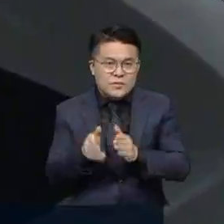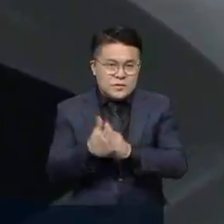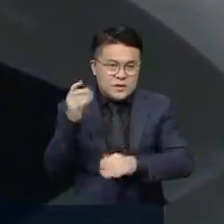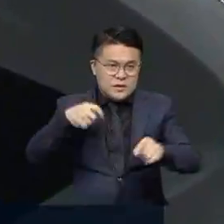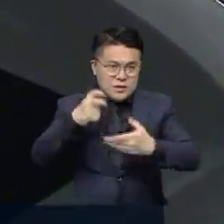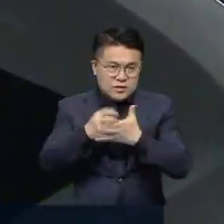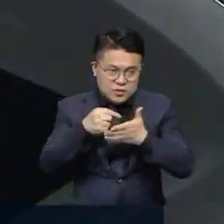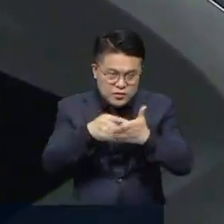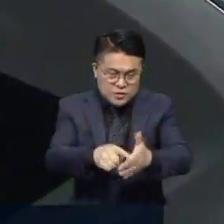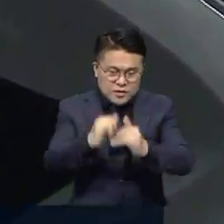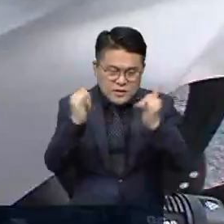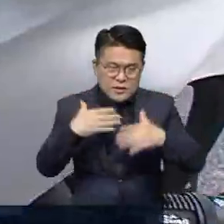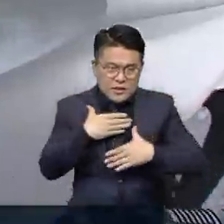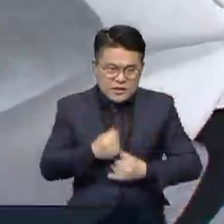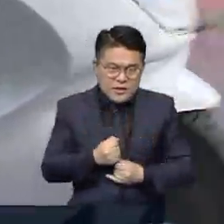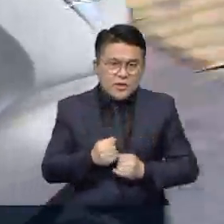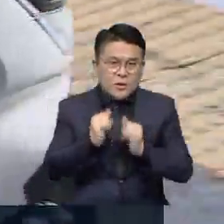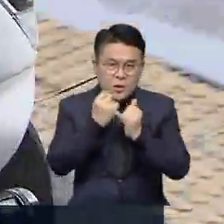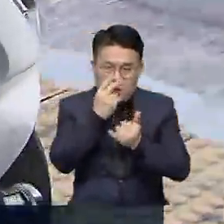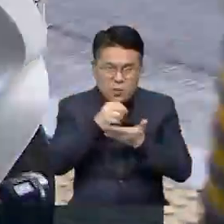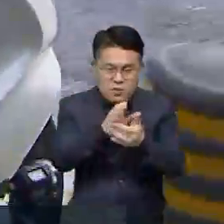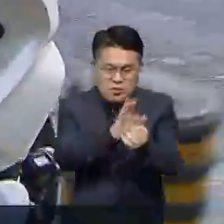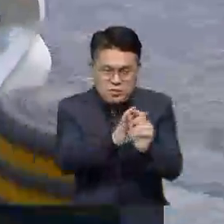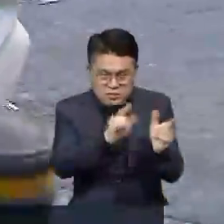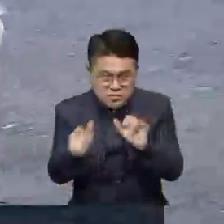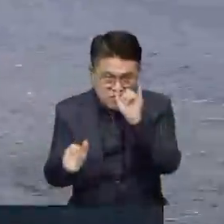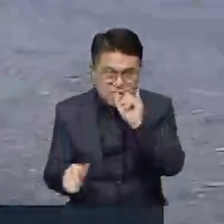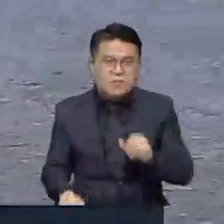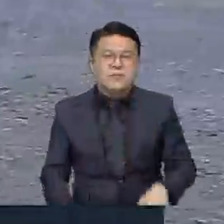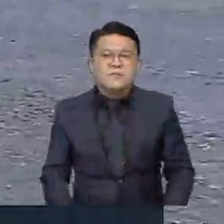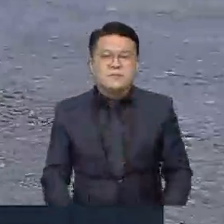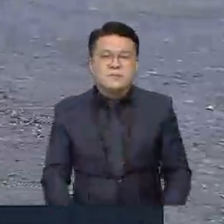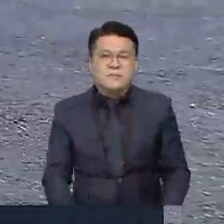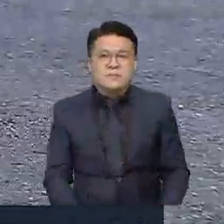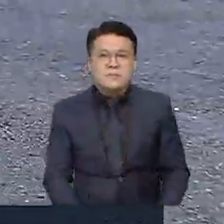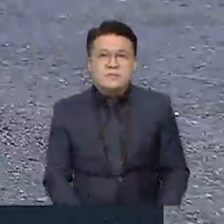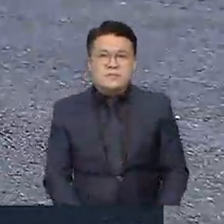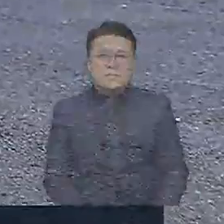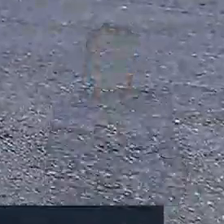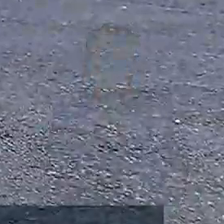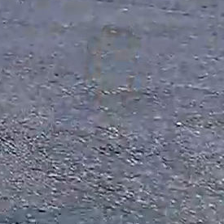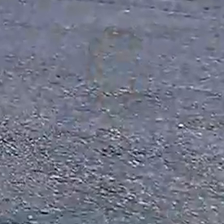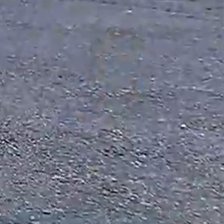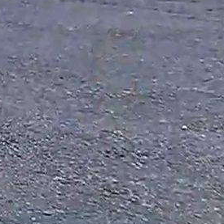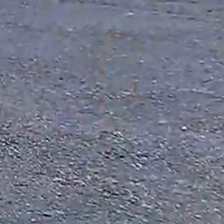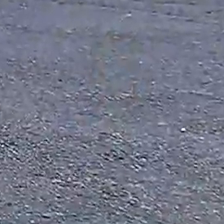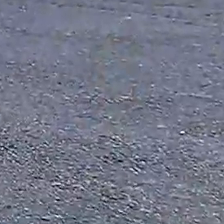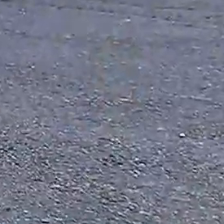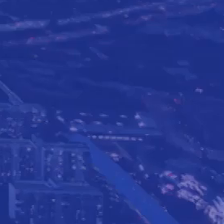구축과 사회보험 가입 지원 등의 내용을 담고 있습니다. 지금까지 성남이었습니다.